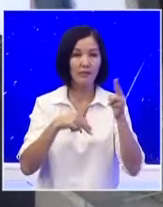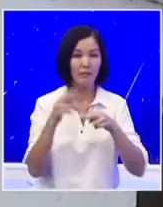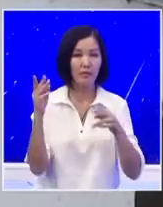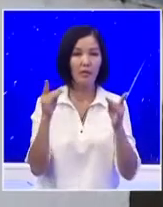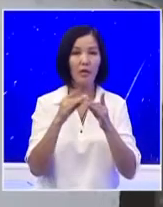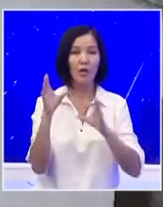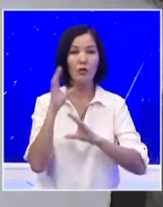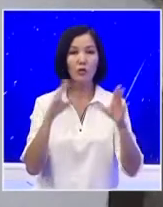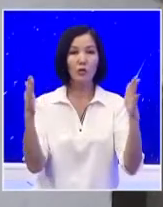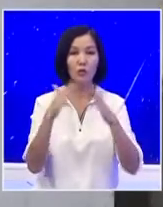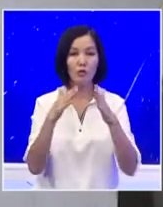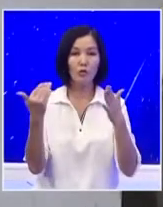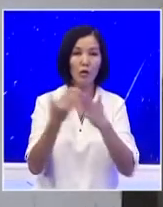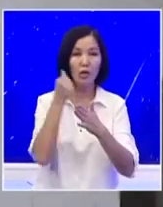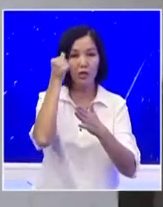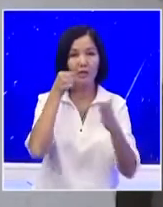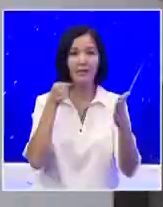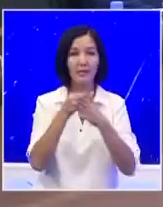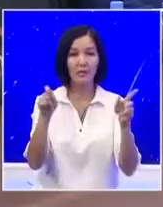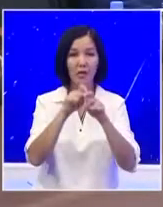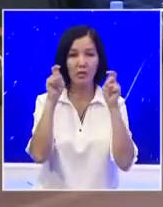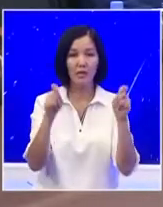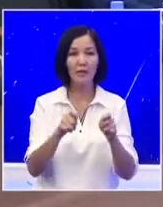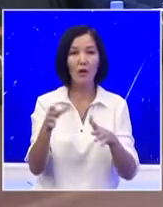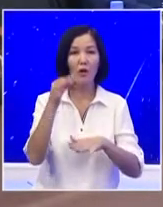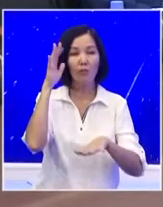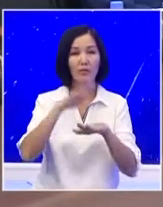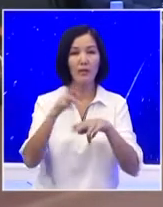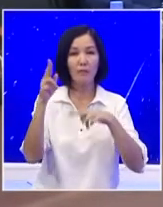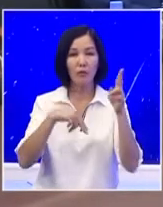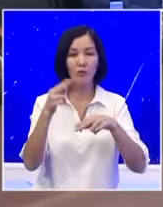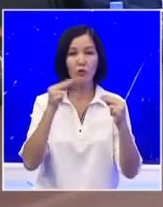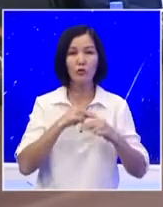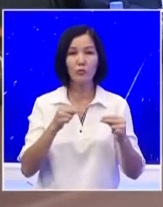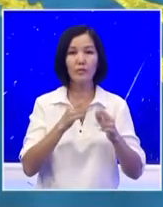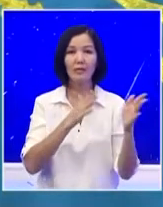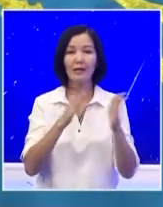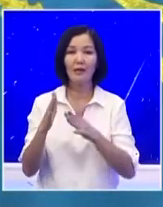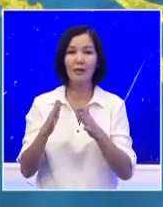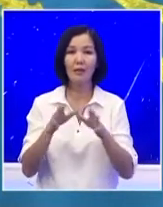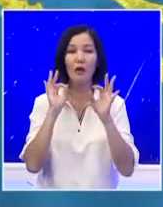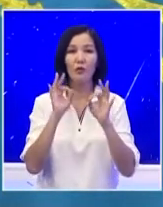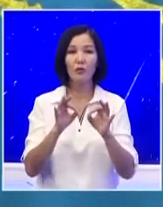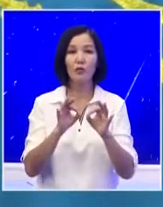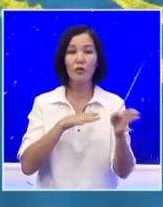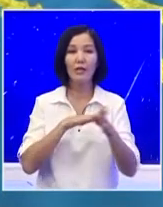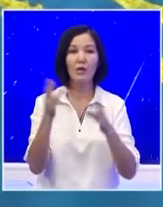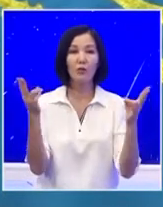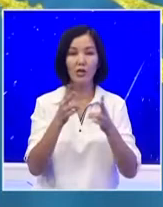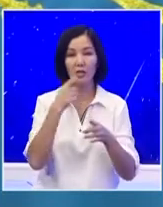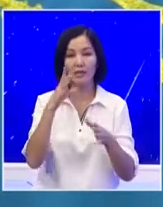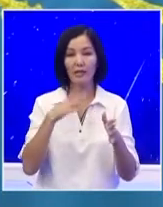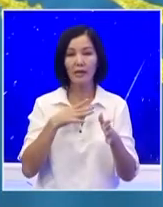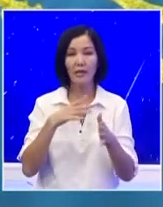студенттер үйі жаңа жылға дейін пайдалануға беріледі. Облыс әкімі құрылыстағы жұмыстарды тиянақты әрі уақытылы атқару қажеттігін